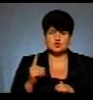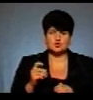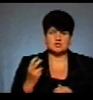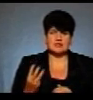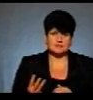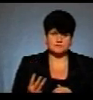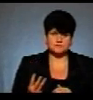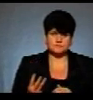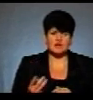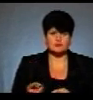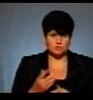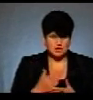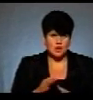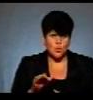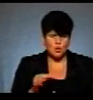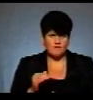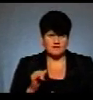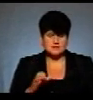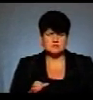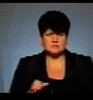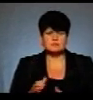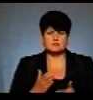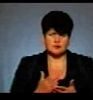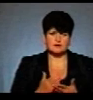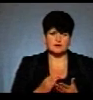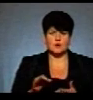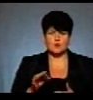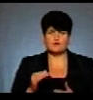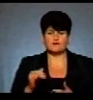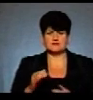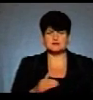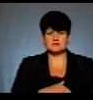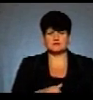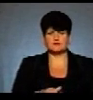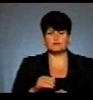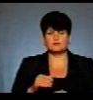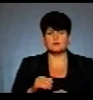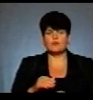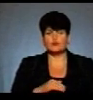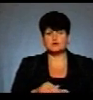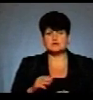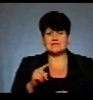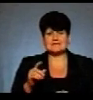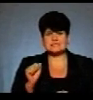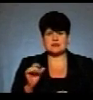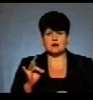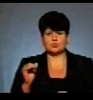0800-213-103. А в Тернополі є офіс, можливо, куди можна звичайно, звернутися? Звичайно, є офіс за адресою міста Тернопіль, вулиця